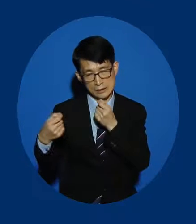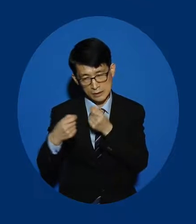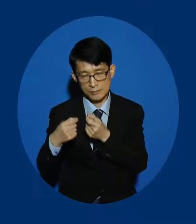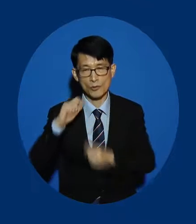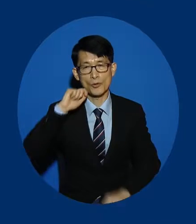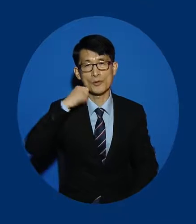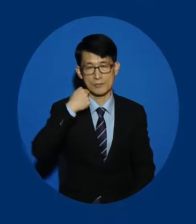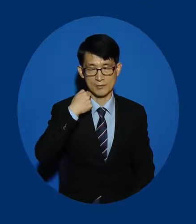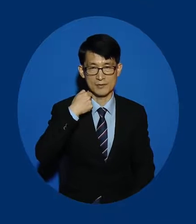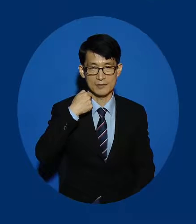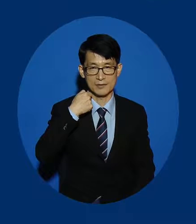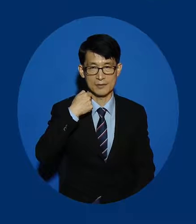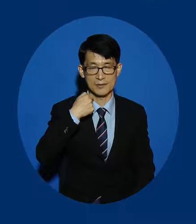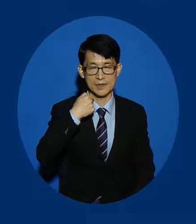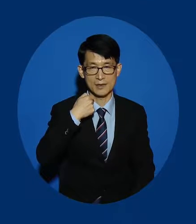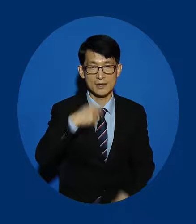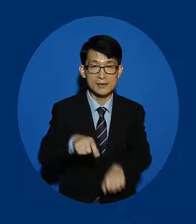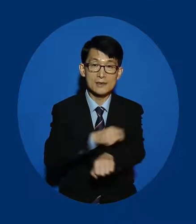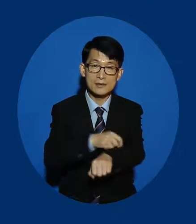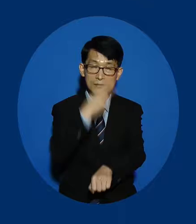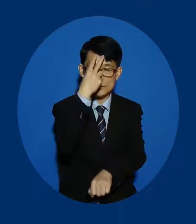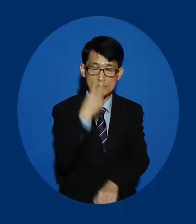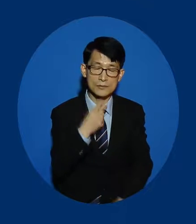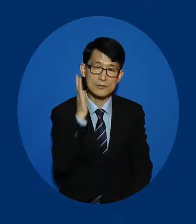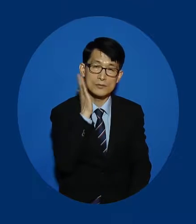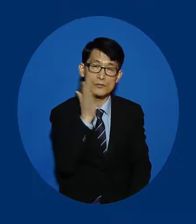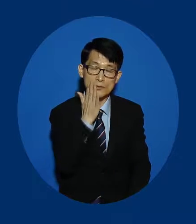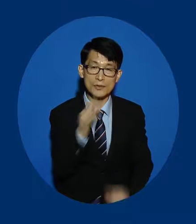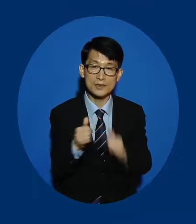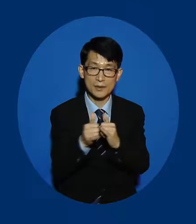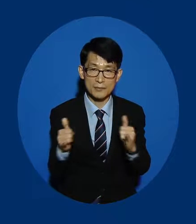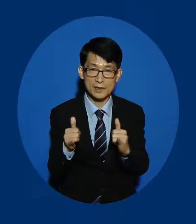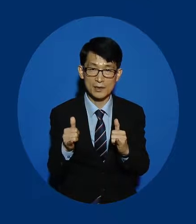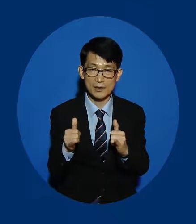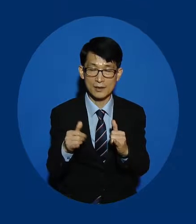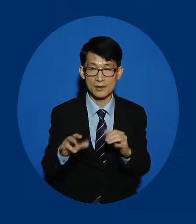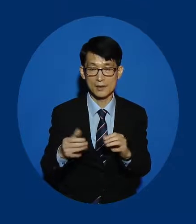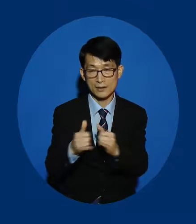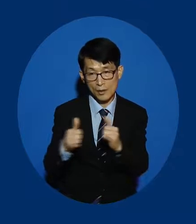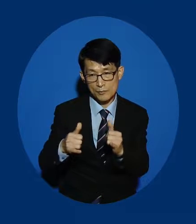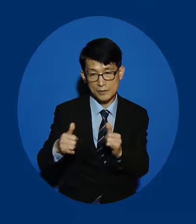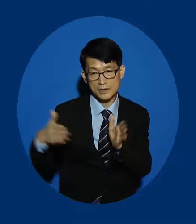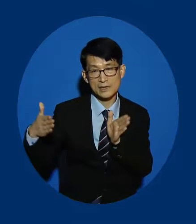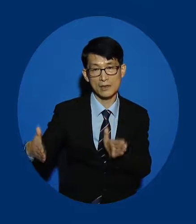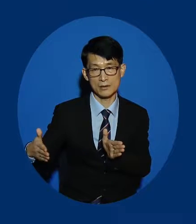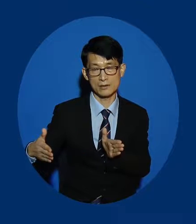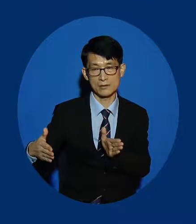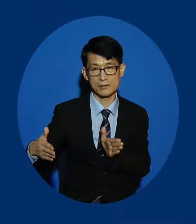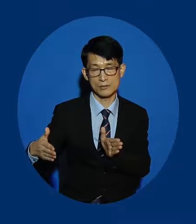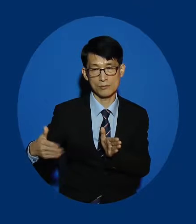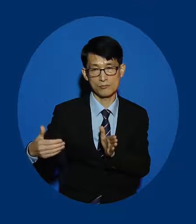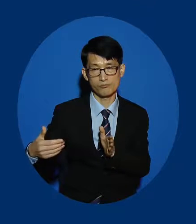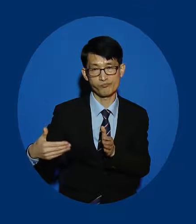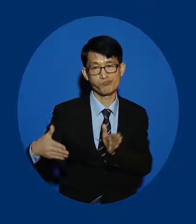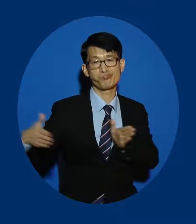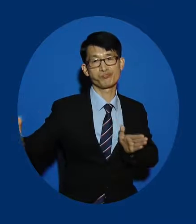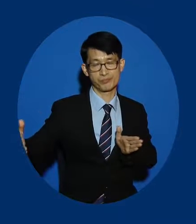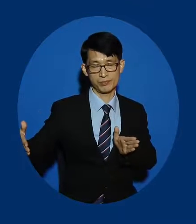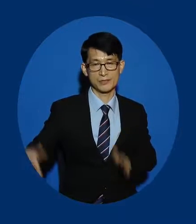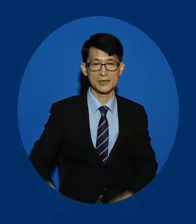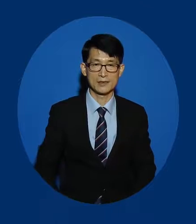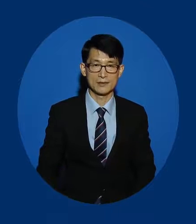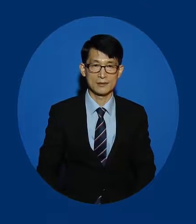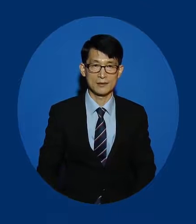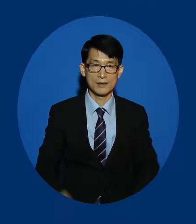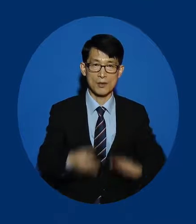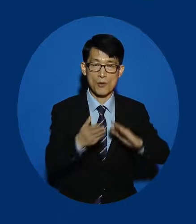감각 장애인들이 그 사람과의 단절을 더 격화시켰는데요. 주민센터 공공기관도 그렇죠.